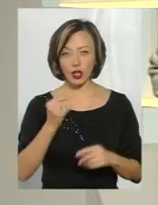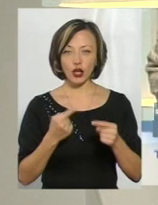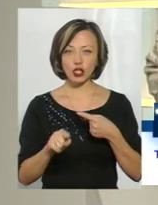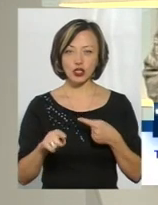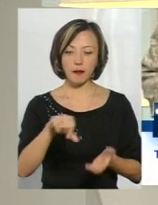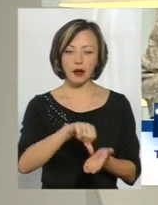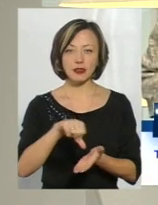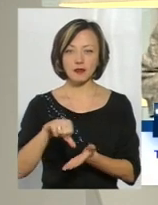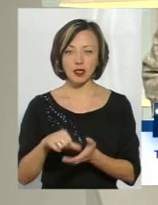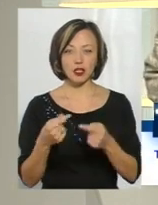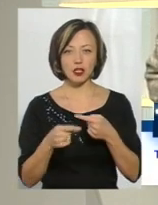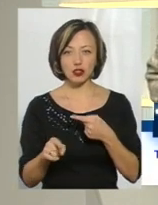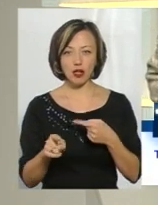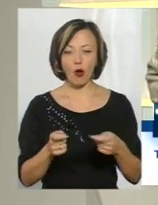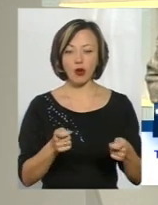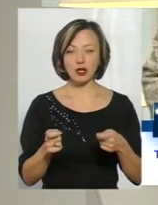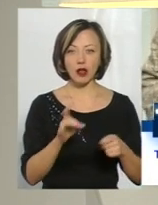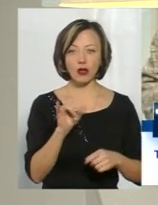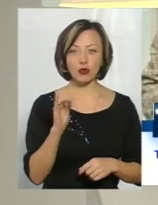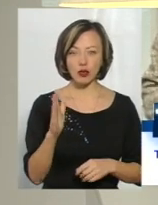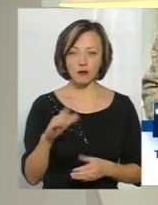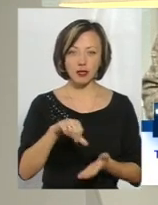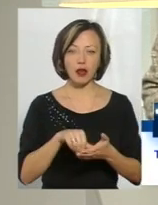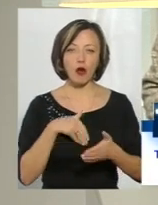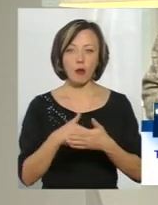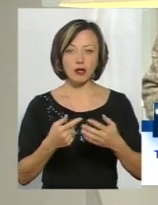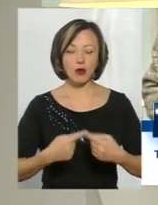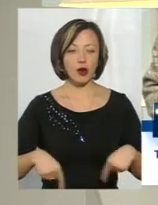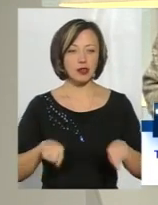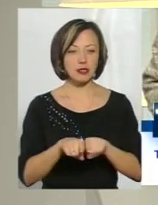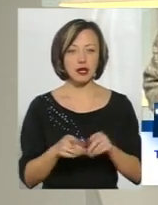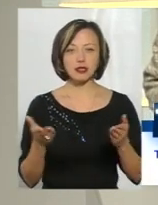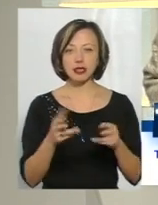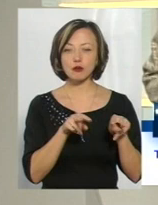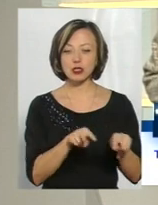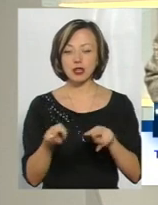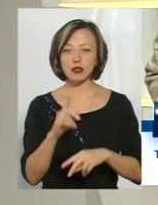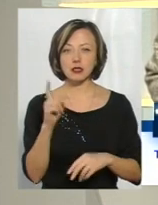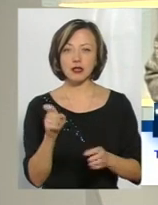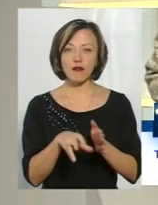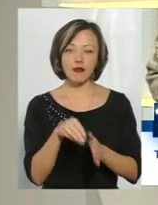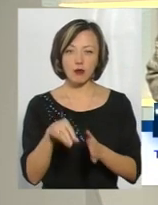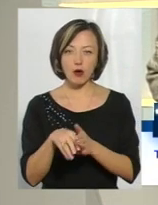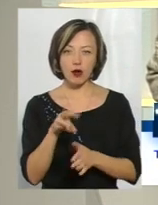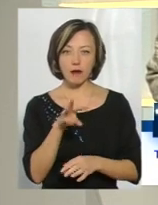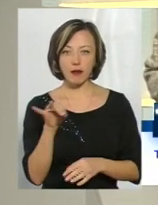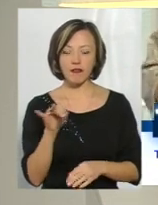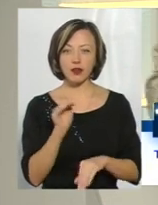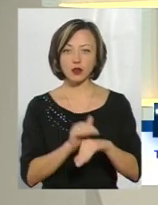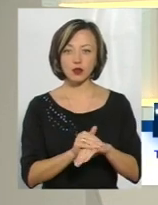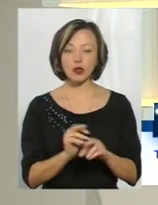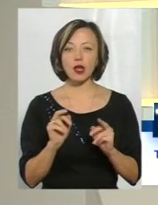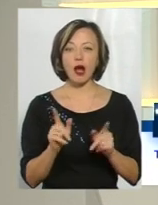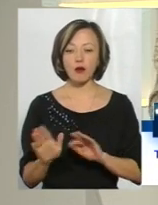інших представників, інших координаторів, представників громадських організацій, які спостерігають за виборами, фіксують, власне,